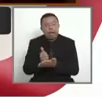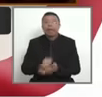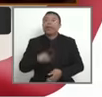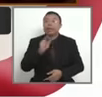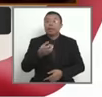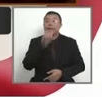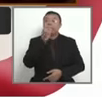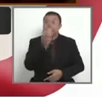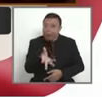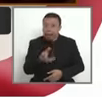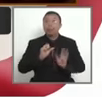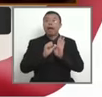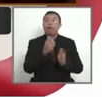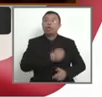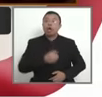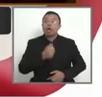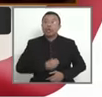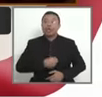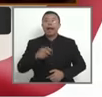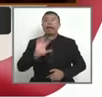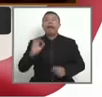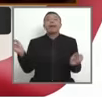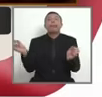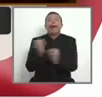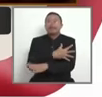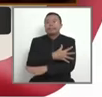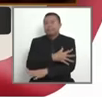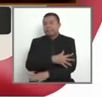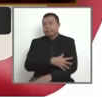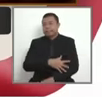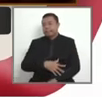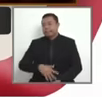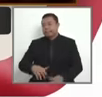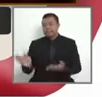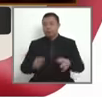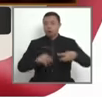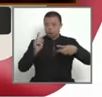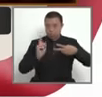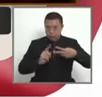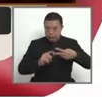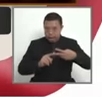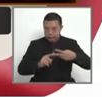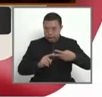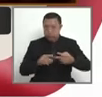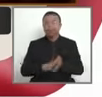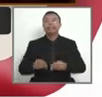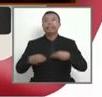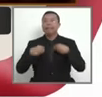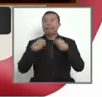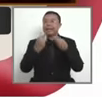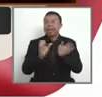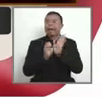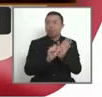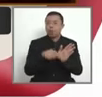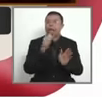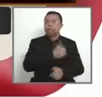boleh kalau dia sudah tercatat sebagai tim kampany harusnya dia mundur ti didaftarkan bukan mundur sekarang tetapi